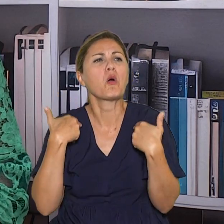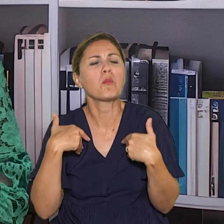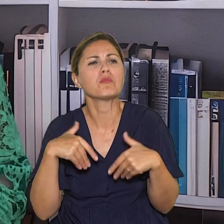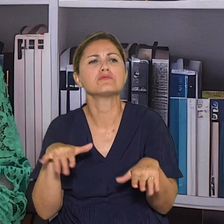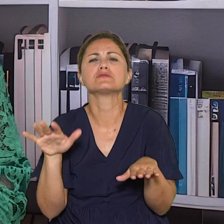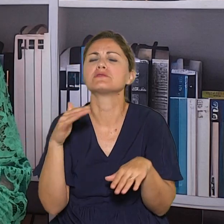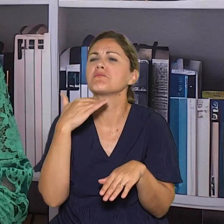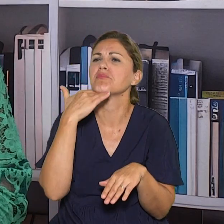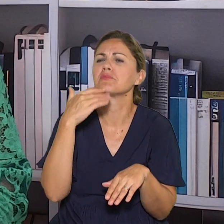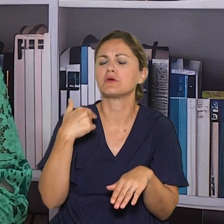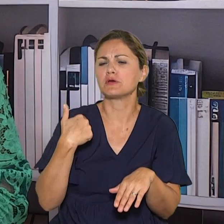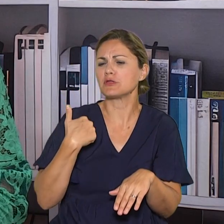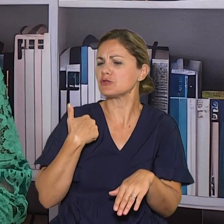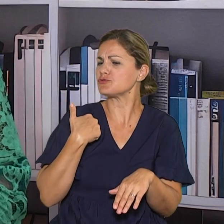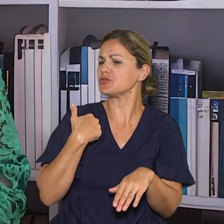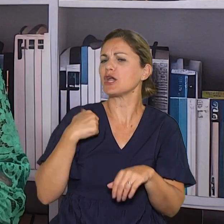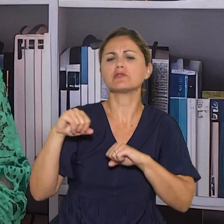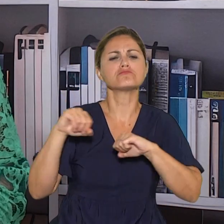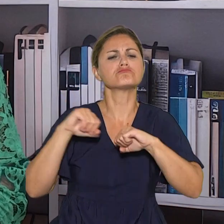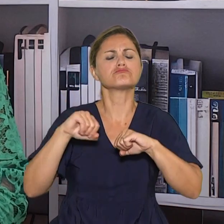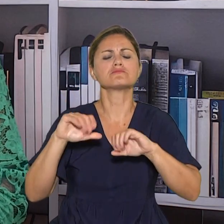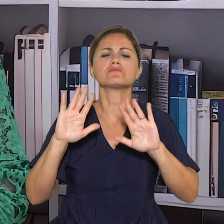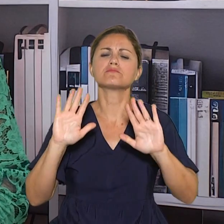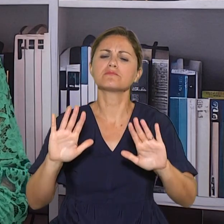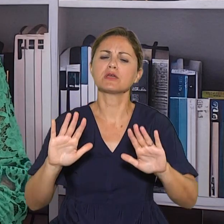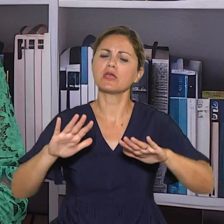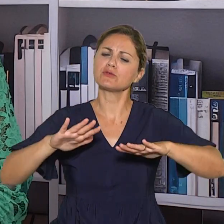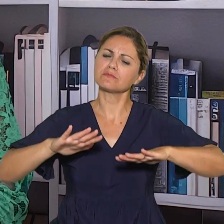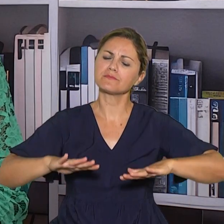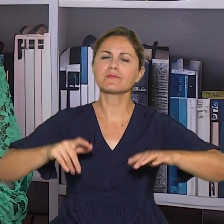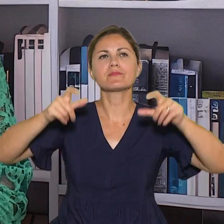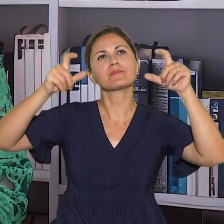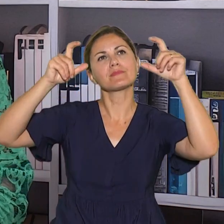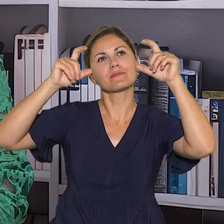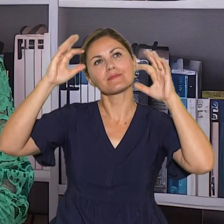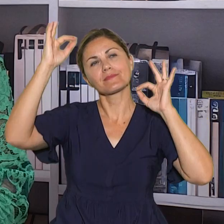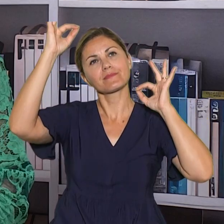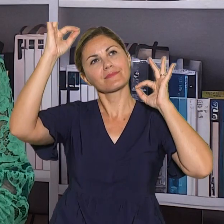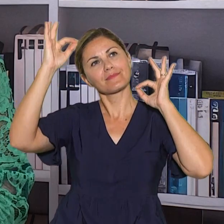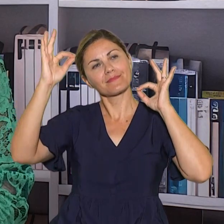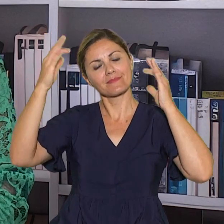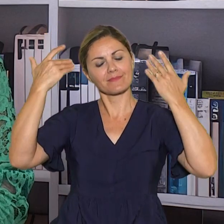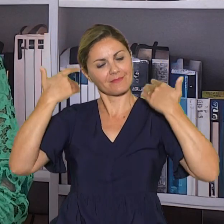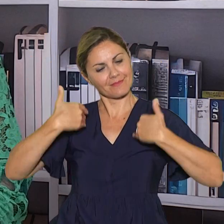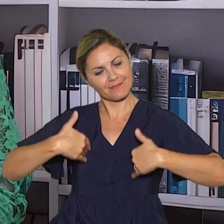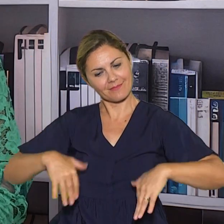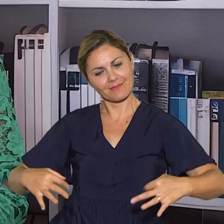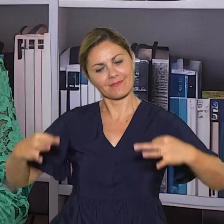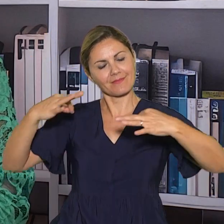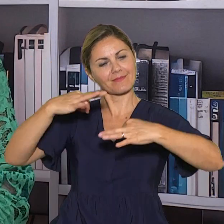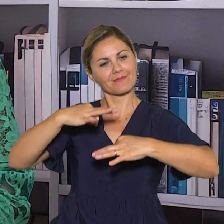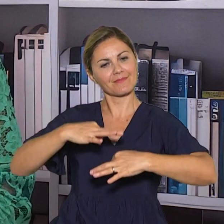nigdje ne žure. Ma neću bome trkat ni ja, stavit ću kapelin i očale crne, obuću veštu dugu do